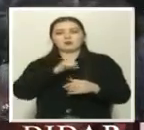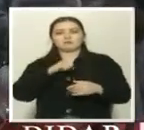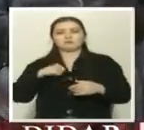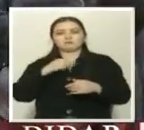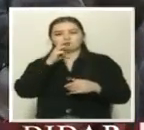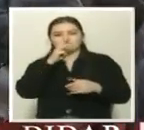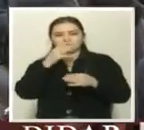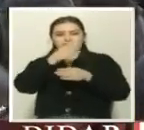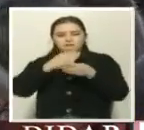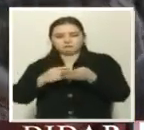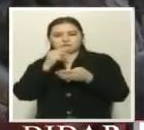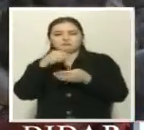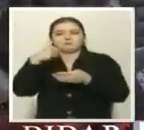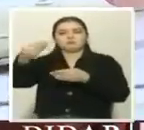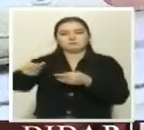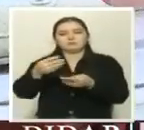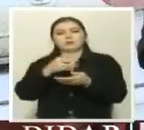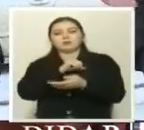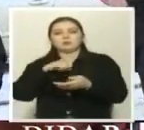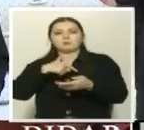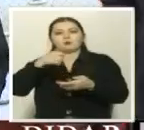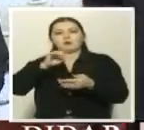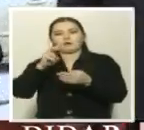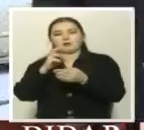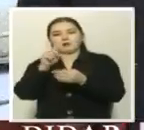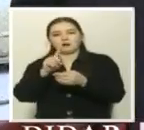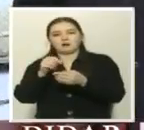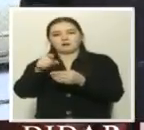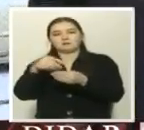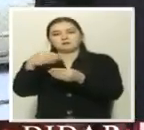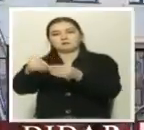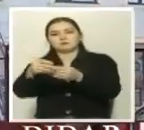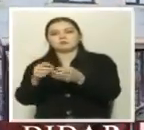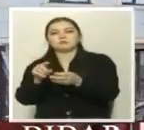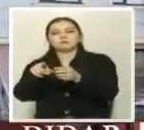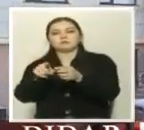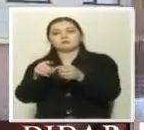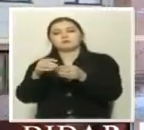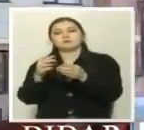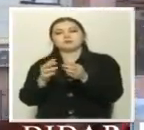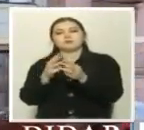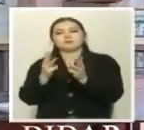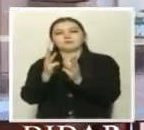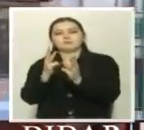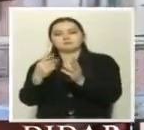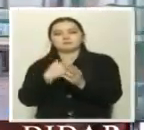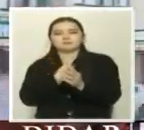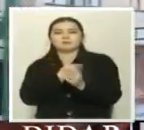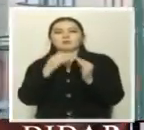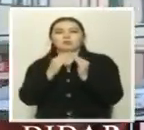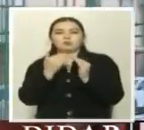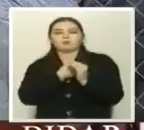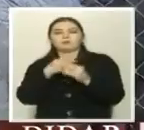жасай алмаймыз, өйткені алдымен шағын аудан ішіне жол тартылуы керек, кейін сол жолдан 2 метр алшақ газ желісі келу керек. Егер